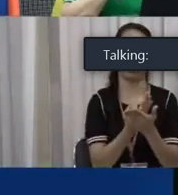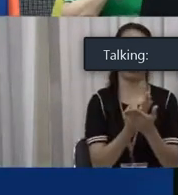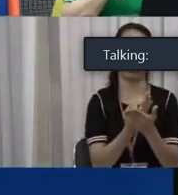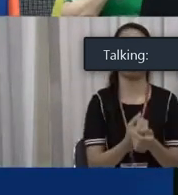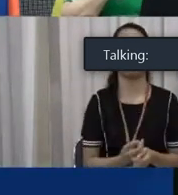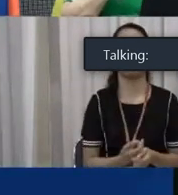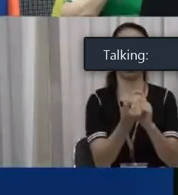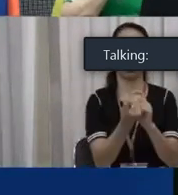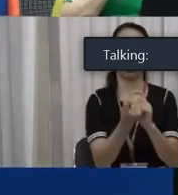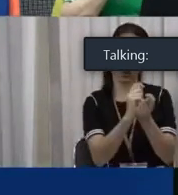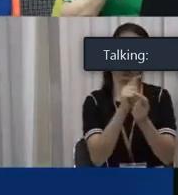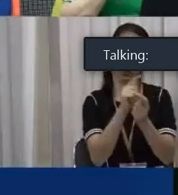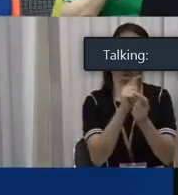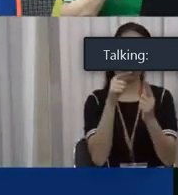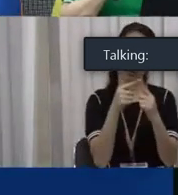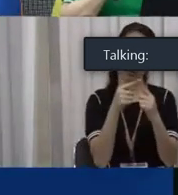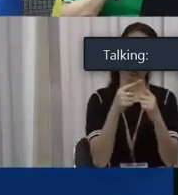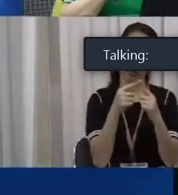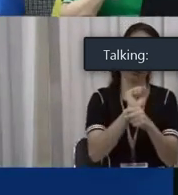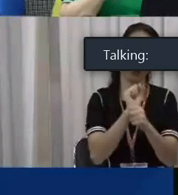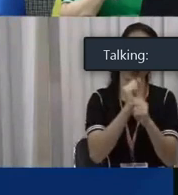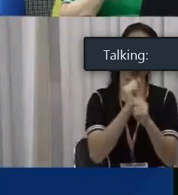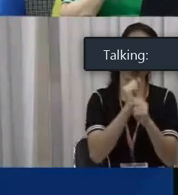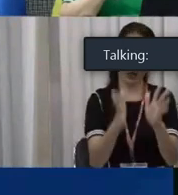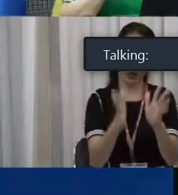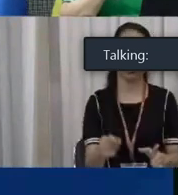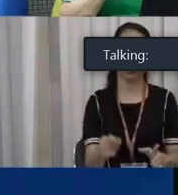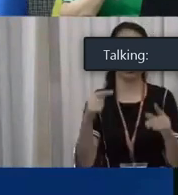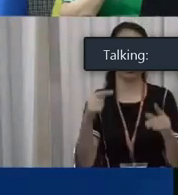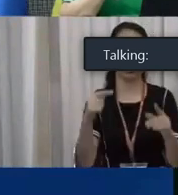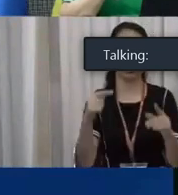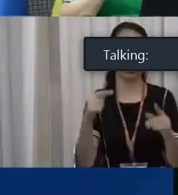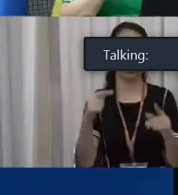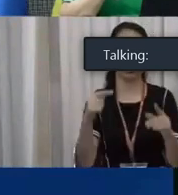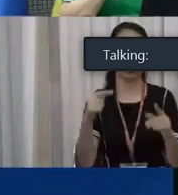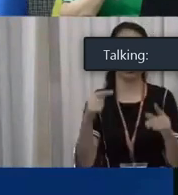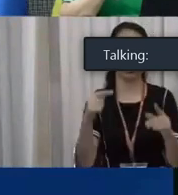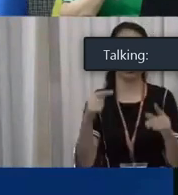friends. So most of the time ang